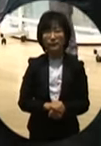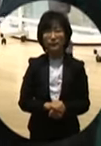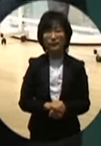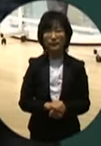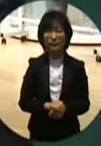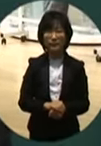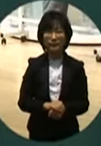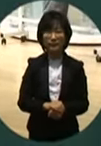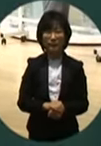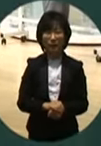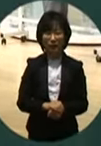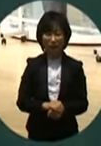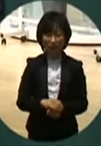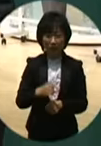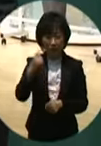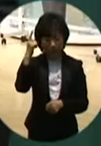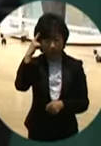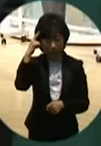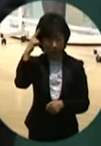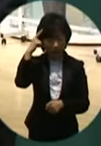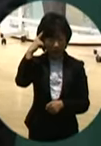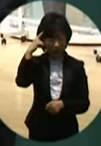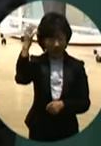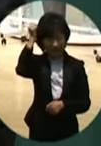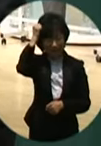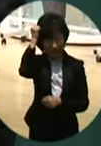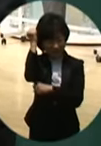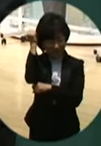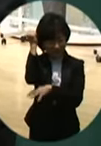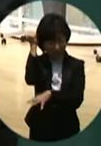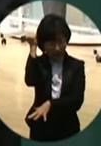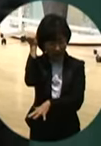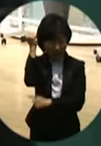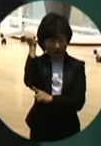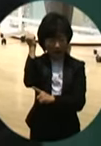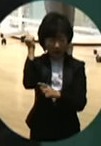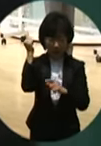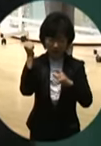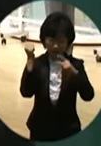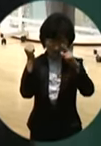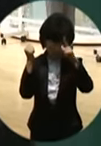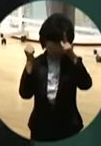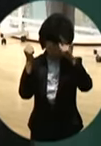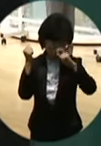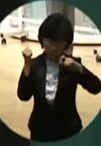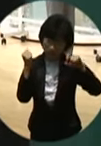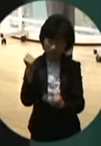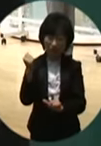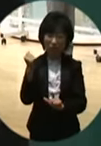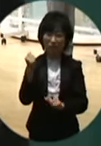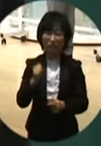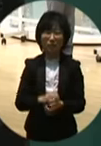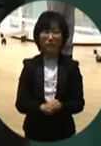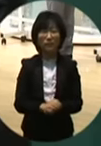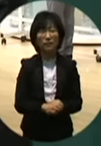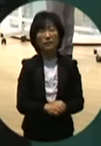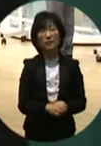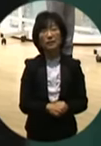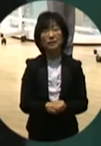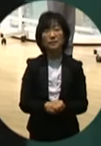이 뿌리가요 무시 못하는 거예요. And think about the things that's rooted down within you. You cannot ignore that. 이